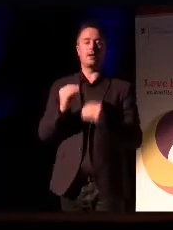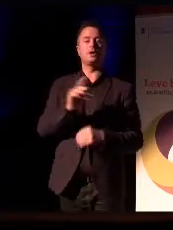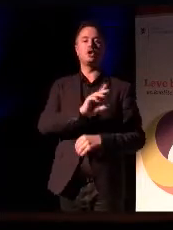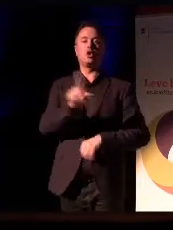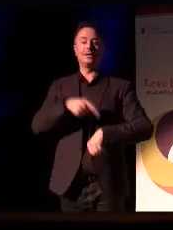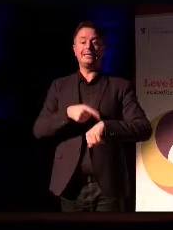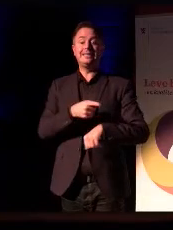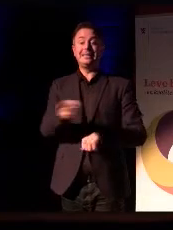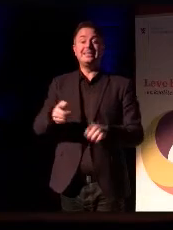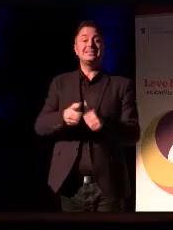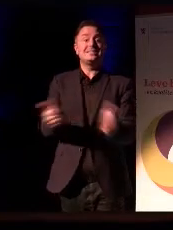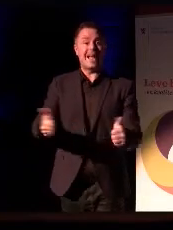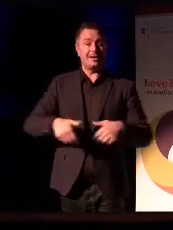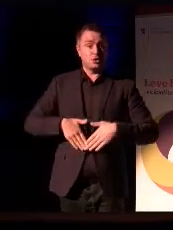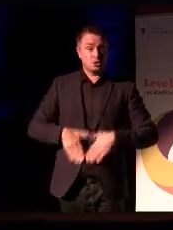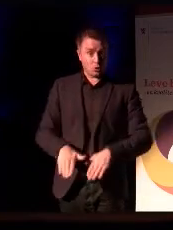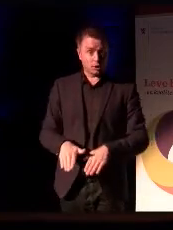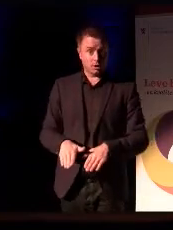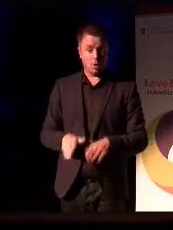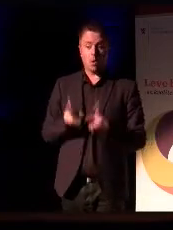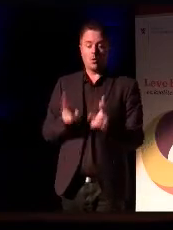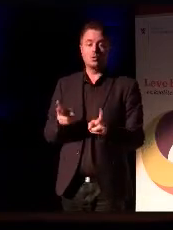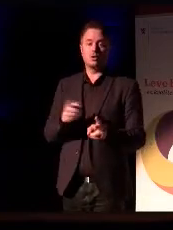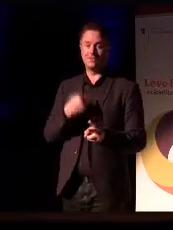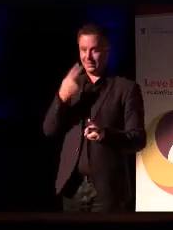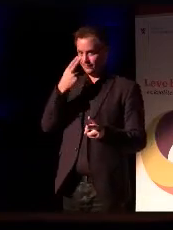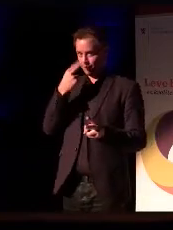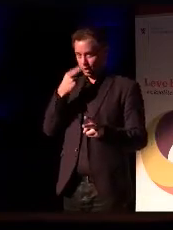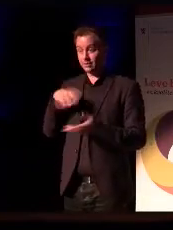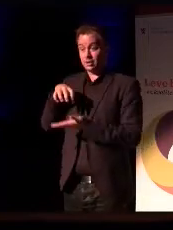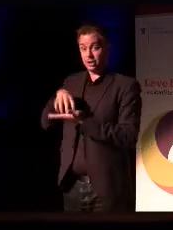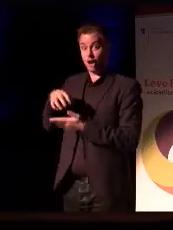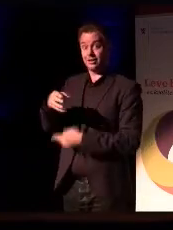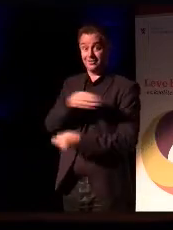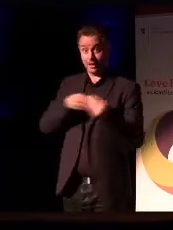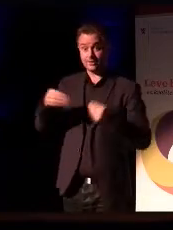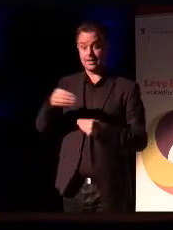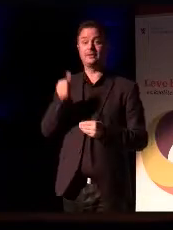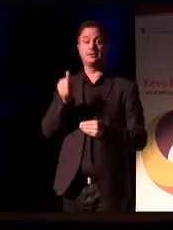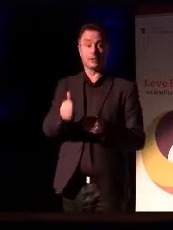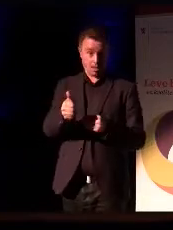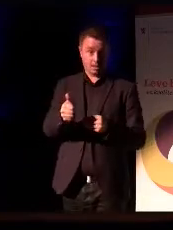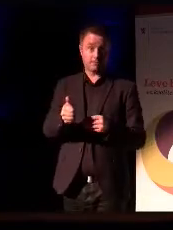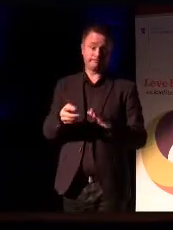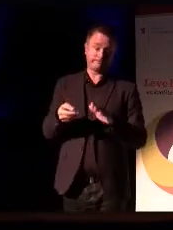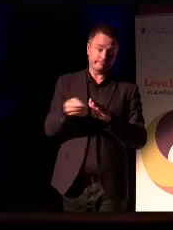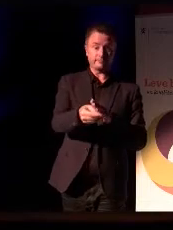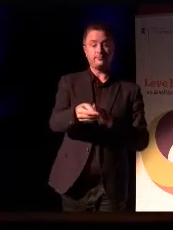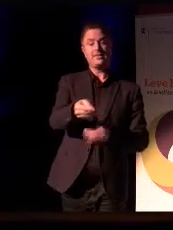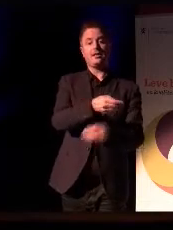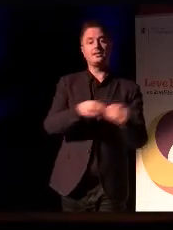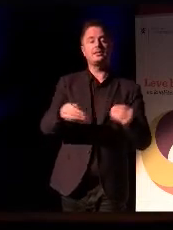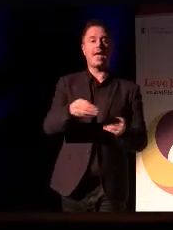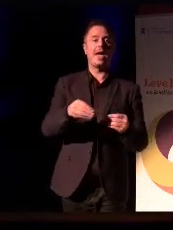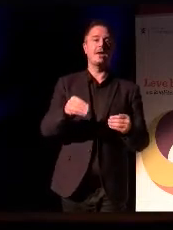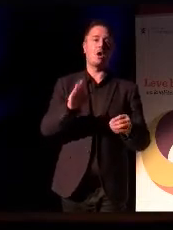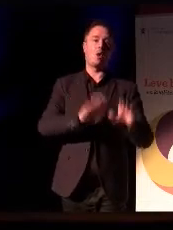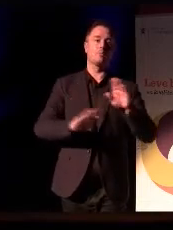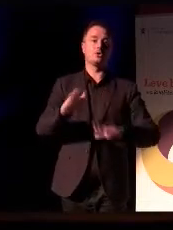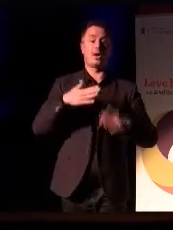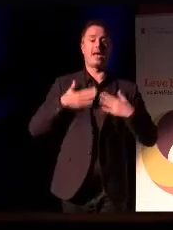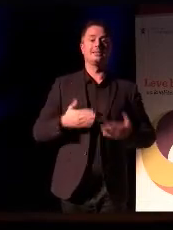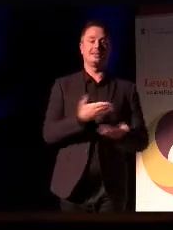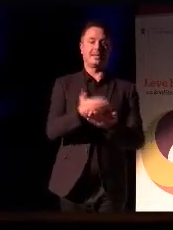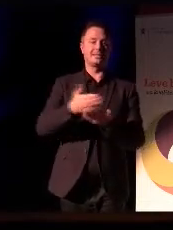Og vi gjennomfører forsøk med statlig finansiering av omsorgstjenestene i 6 kommuner. Kommunene melder om